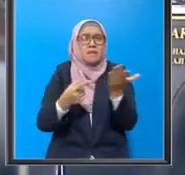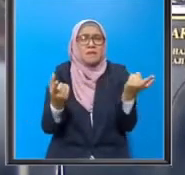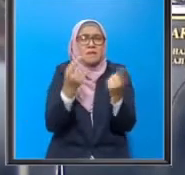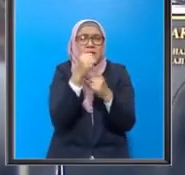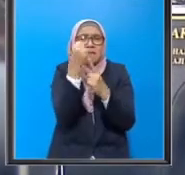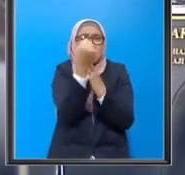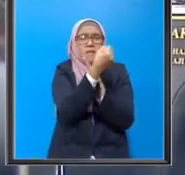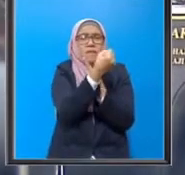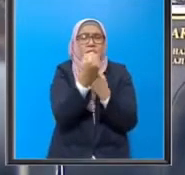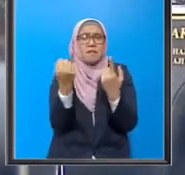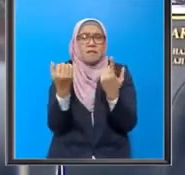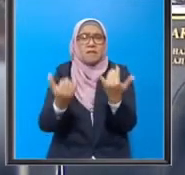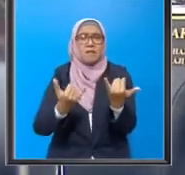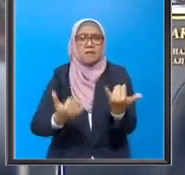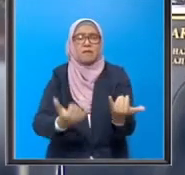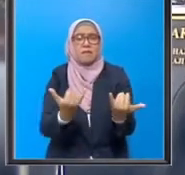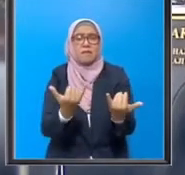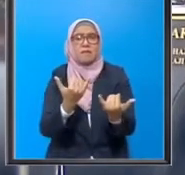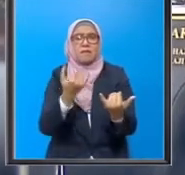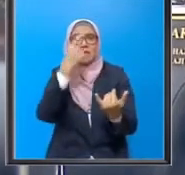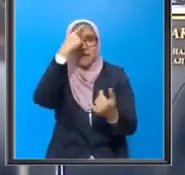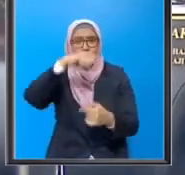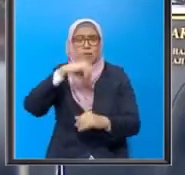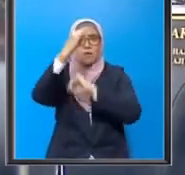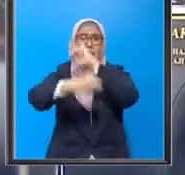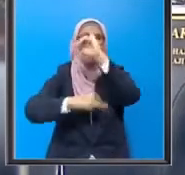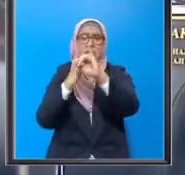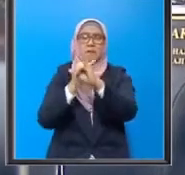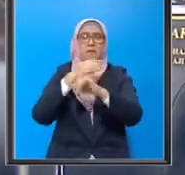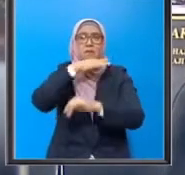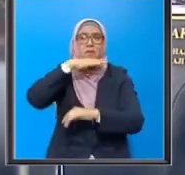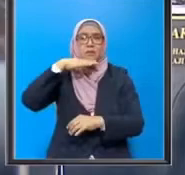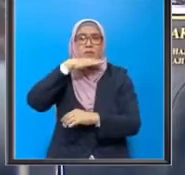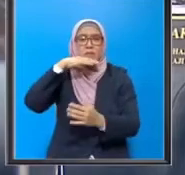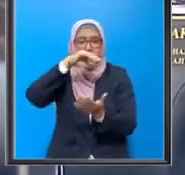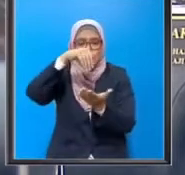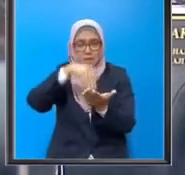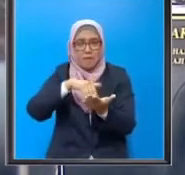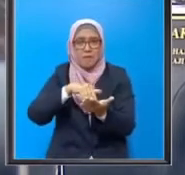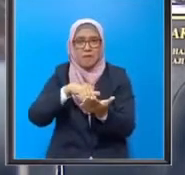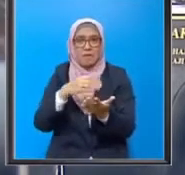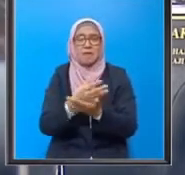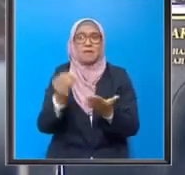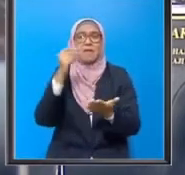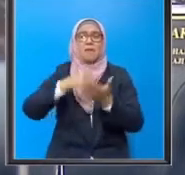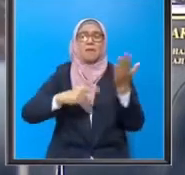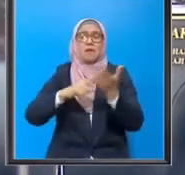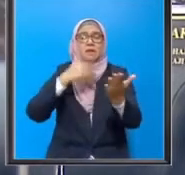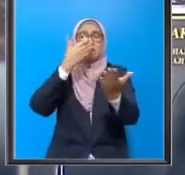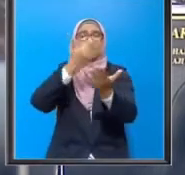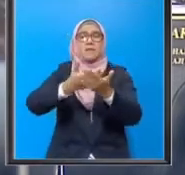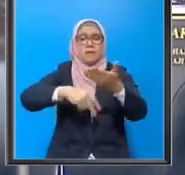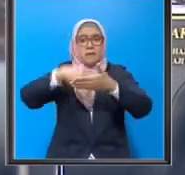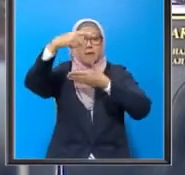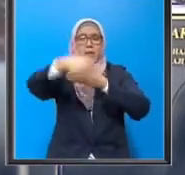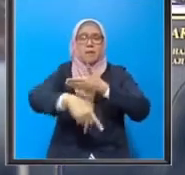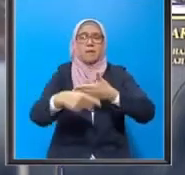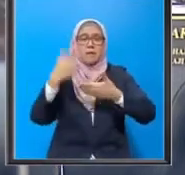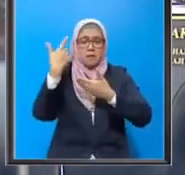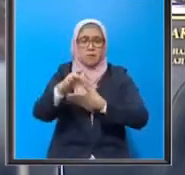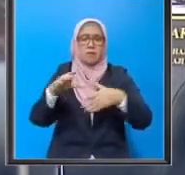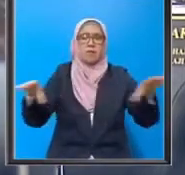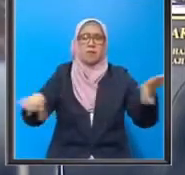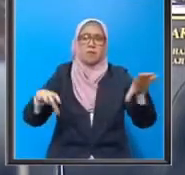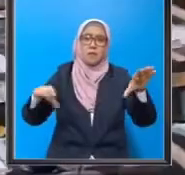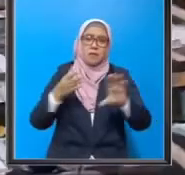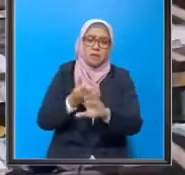International usai ini dan apakah keberkesanan program ini sepakat yang telah pun dilaksanakan Terima kasih Datuk mengurusi selama